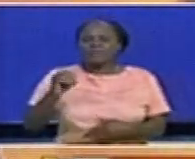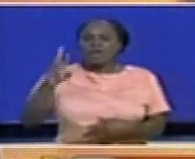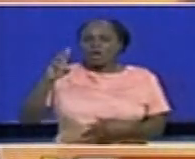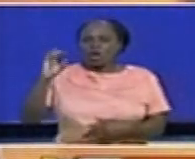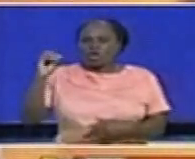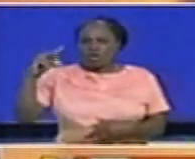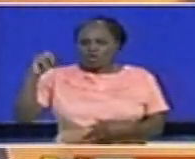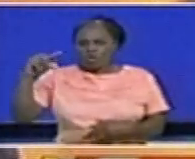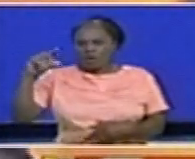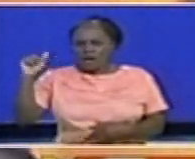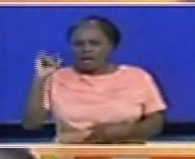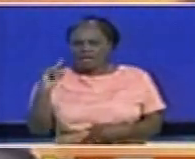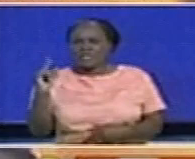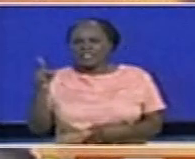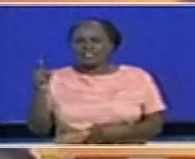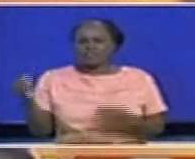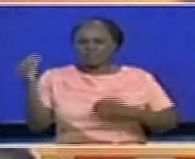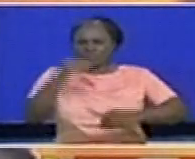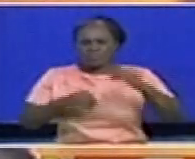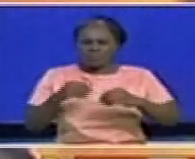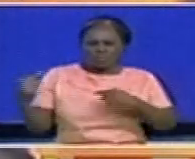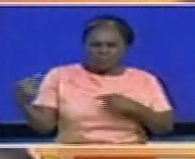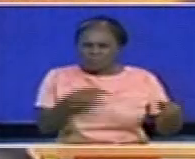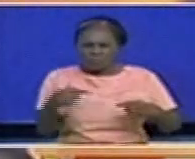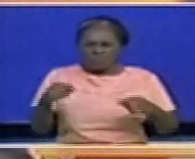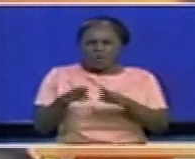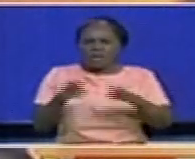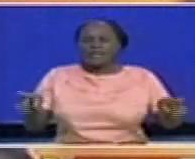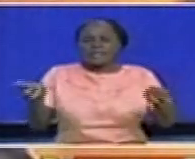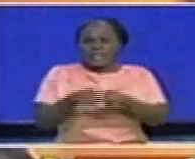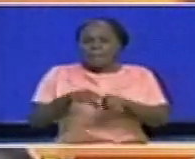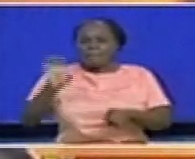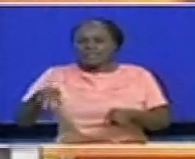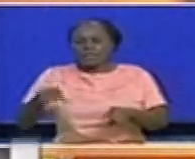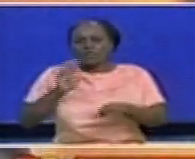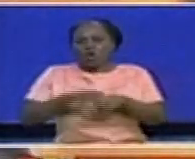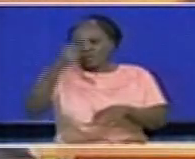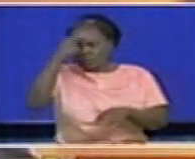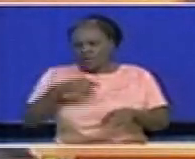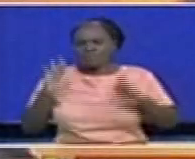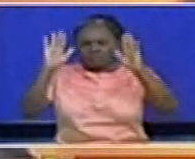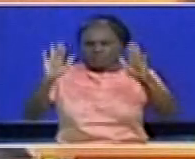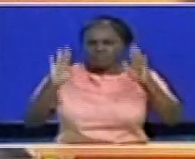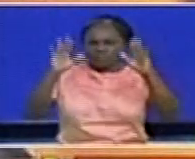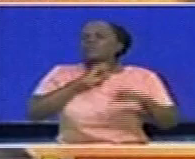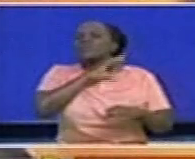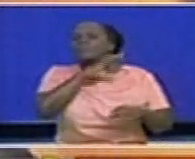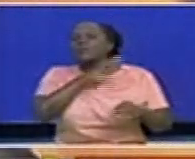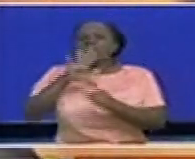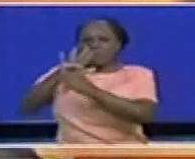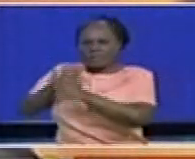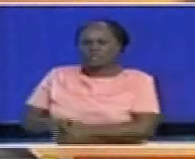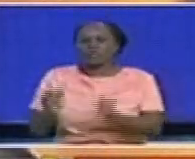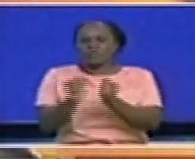kile kinachotajwa kama kuchangiwa na mzozo wa ardhi. Na wahudumu matatu kwenye barabara ya Thika wameandamana wakilalamikia kunyanyaswa na maafisa wa